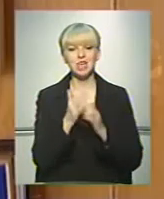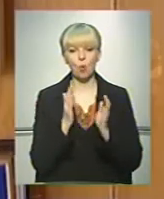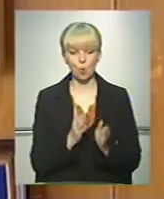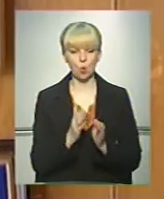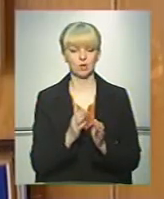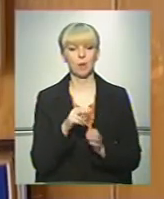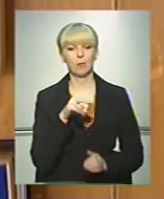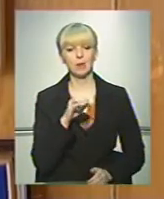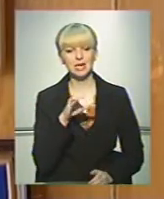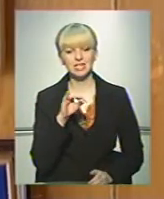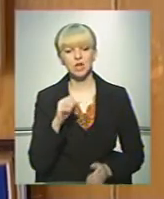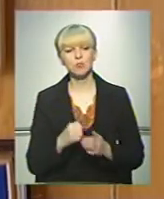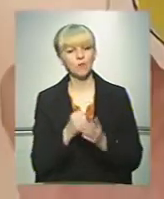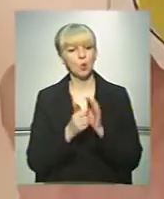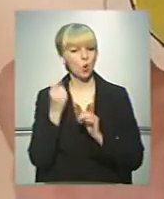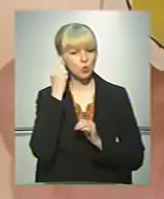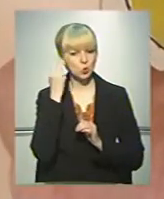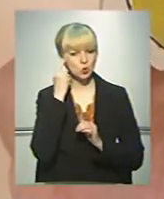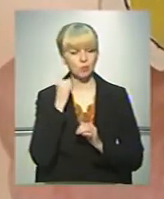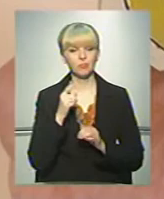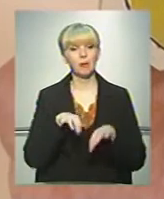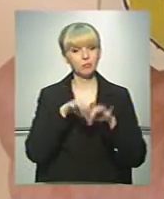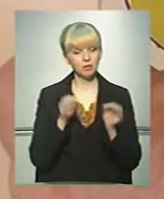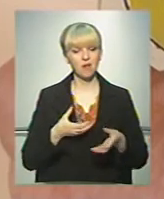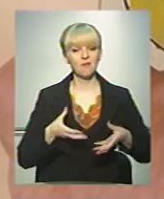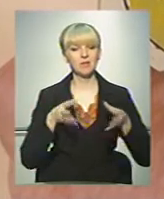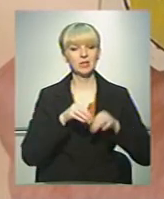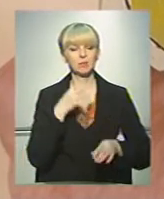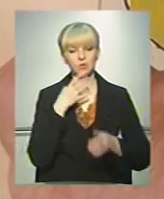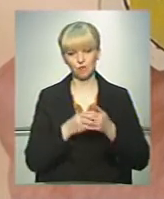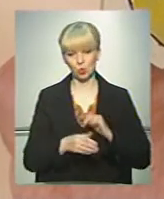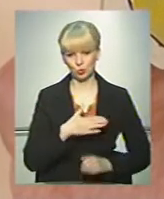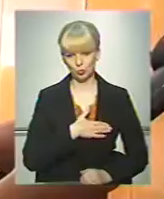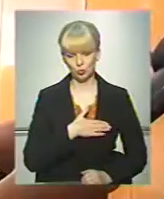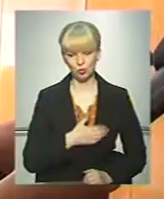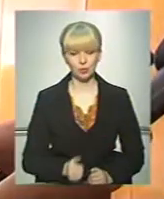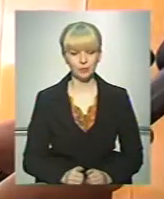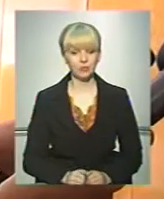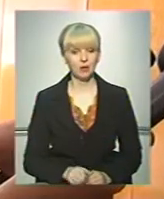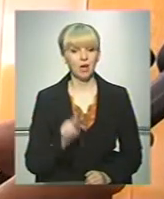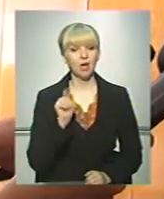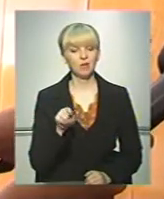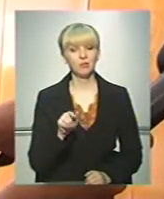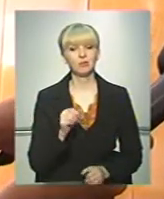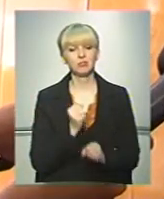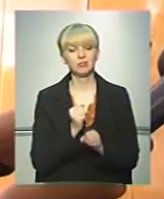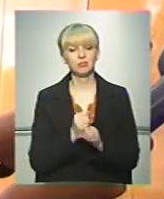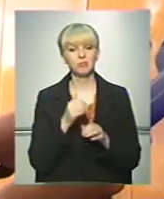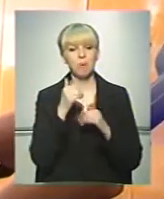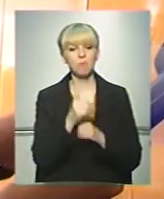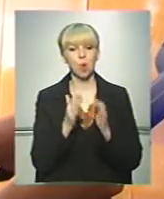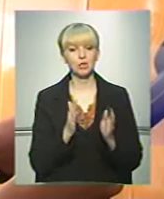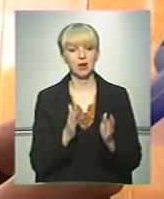пейзаж, писанка – спонукають до роздумів, адже митець вкладає в них свою душу. Він витворює портрети